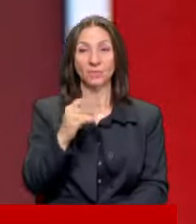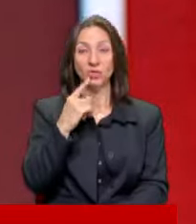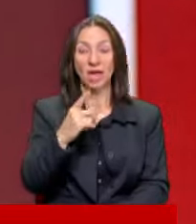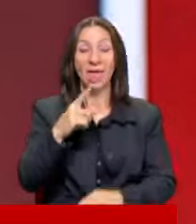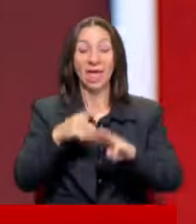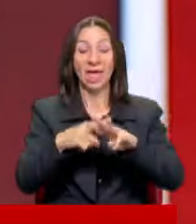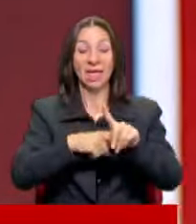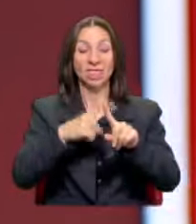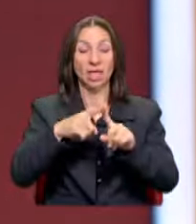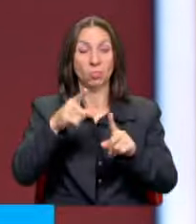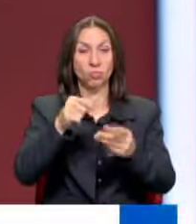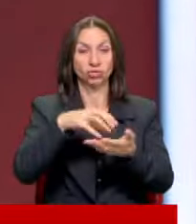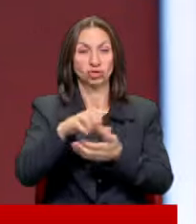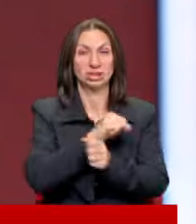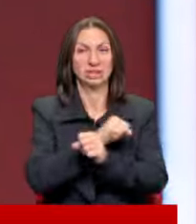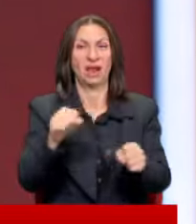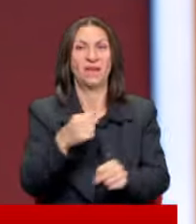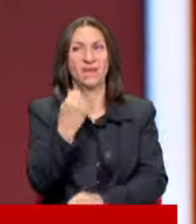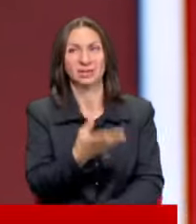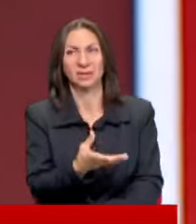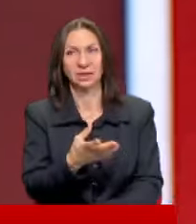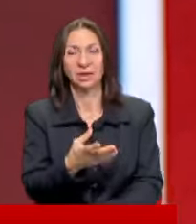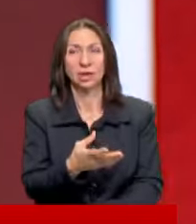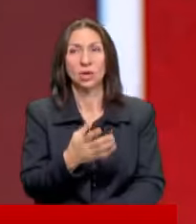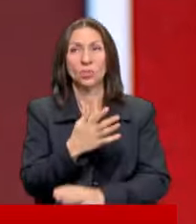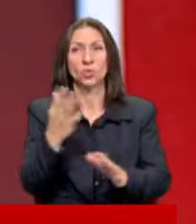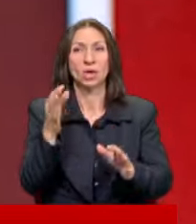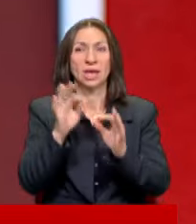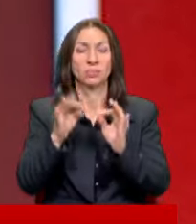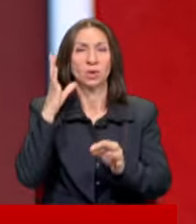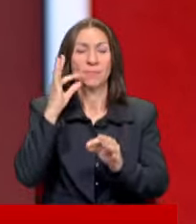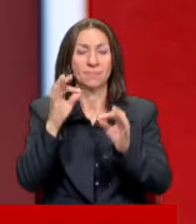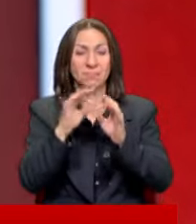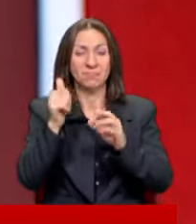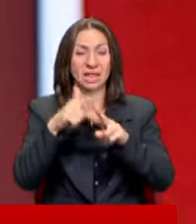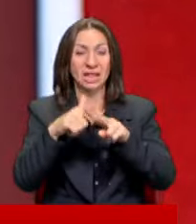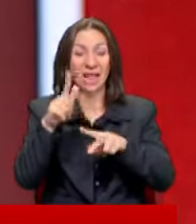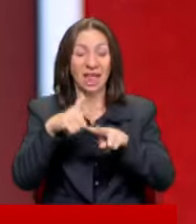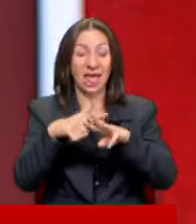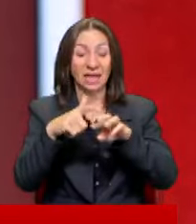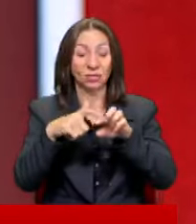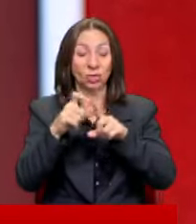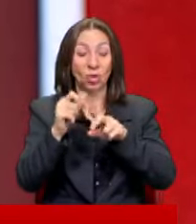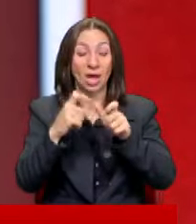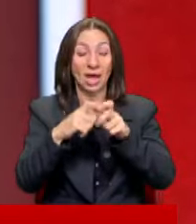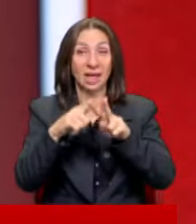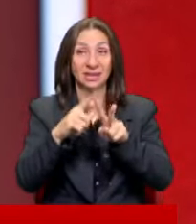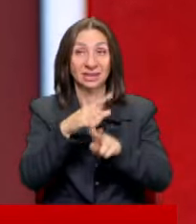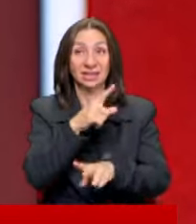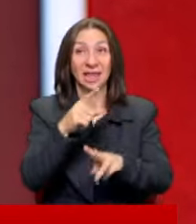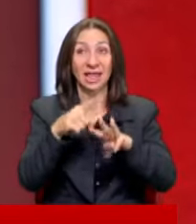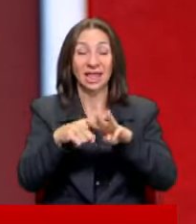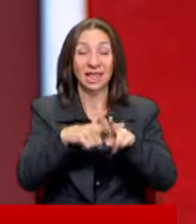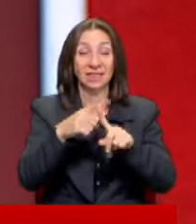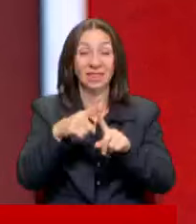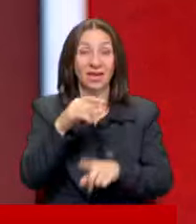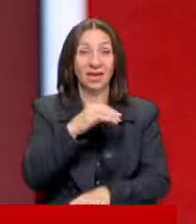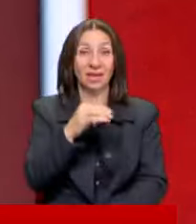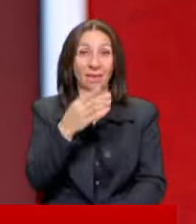eyt'liler bu bütçeye borç yük oldu işte büyük Ekonomist bilel Erdoğan da aynı şekilde söylüyor Bu arada Kendisi de eyt'de